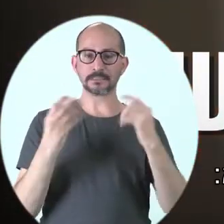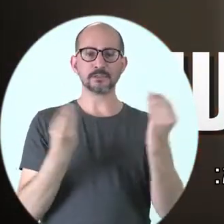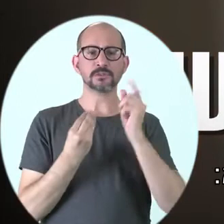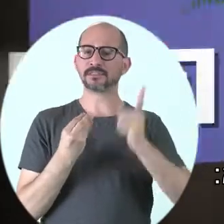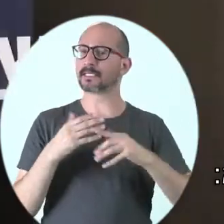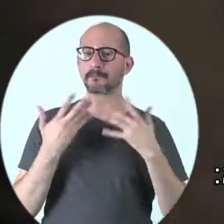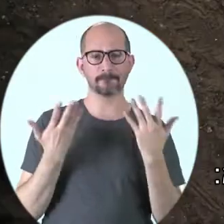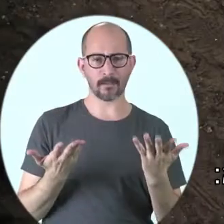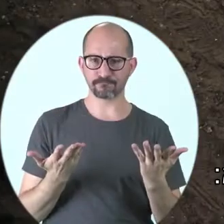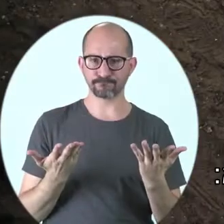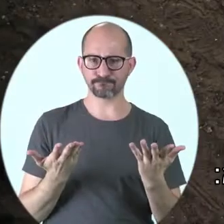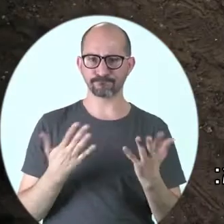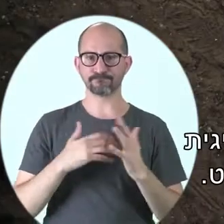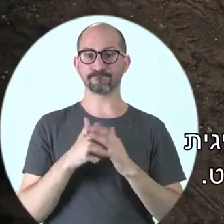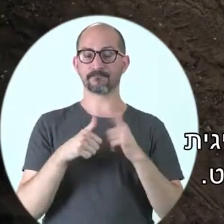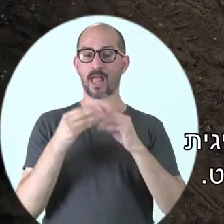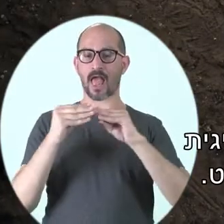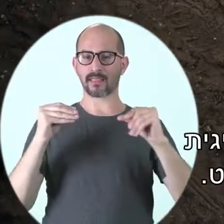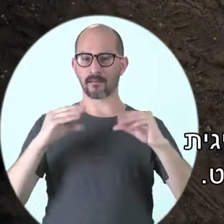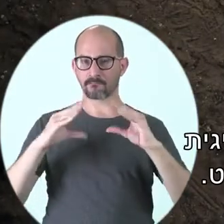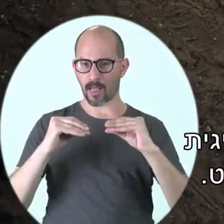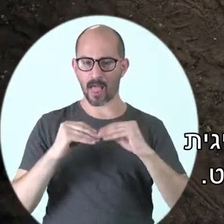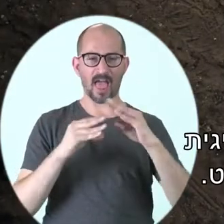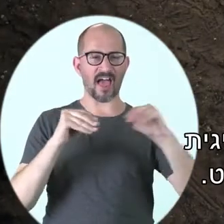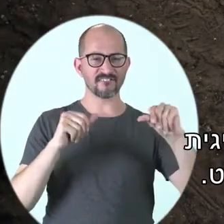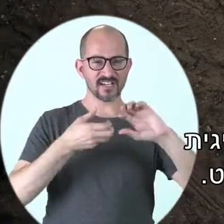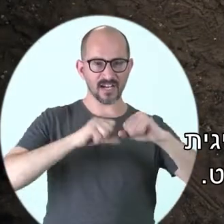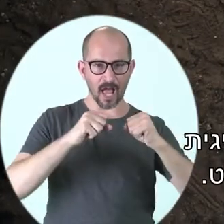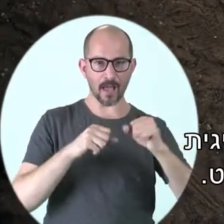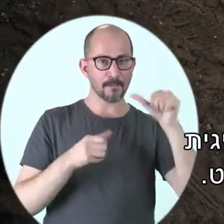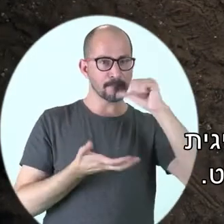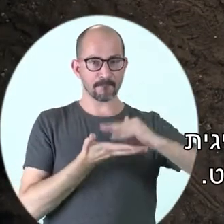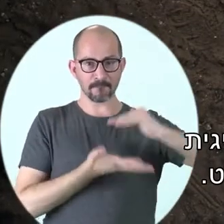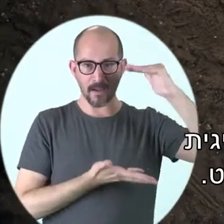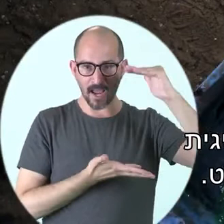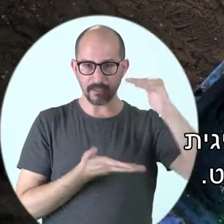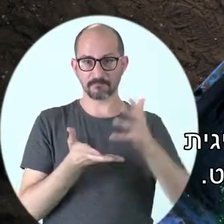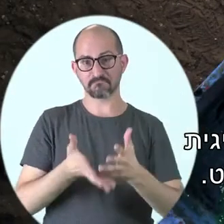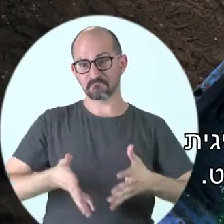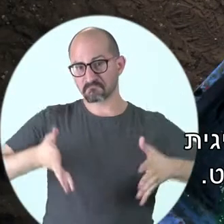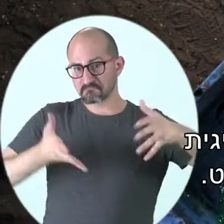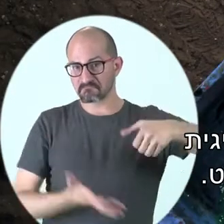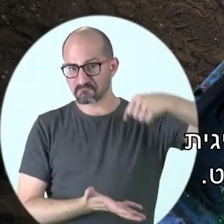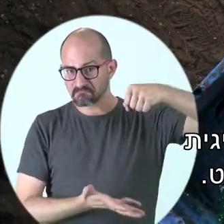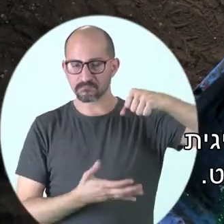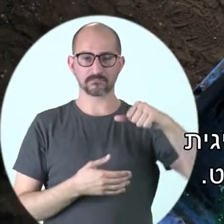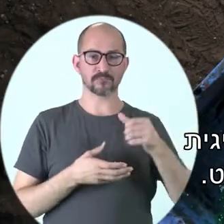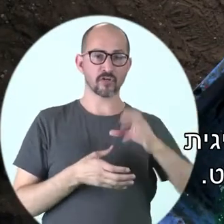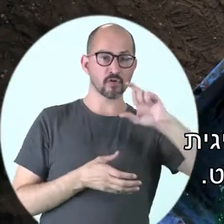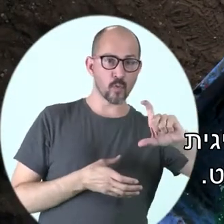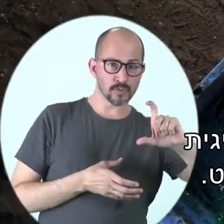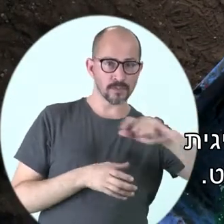הציוד הדרוש לצורך הכנת הטביעה הוא אדמה רכה, אבקת גבס, ג'ריקני מים, גיגית או דלי,